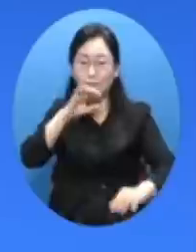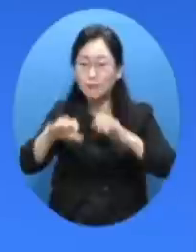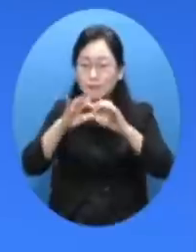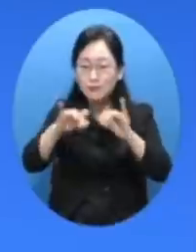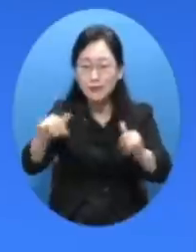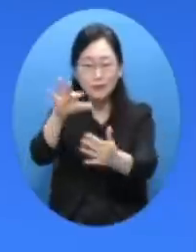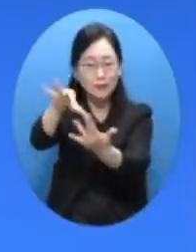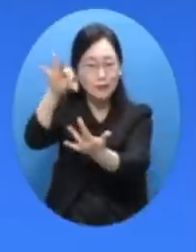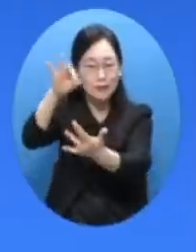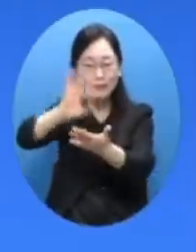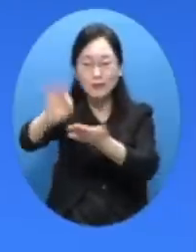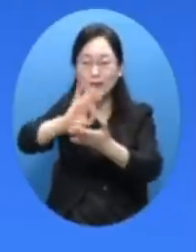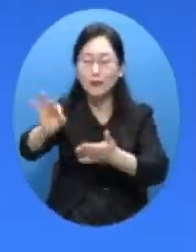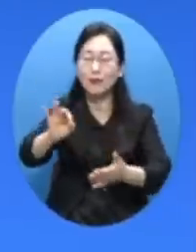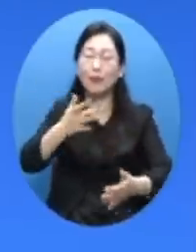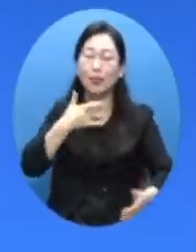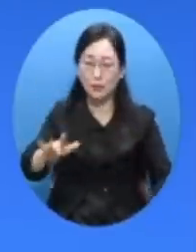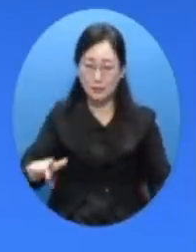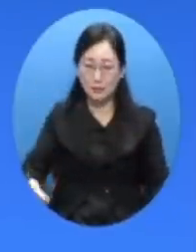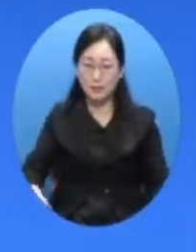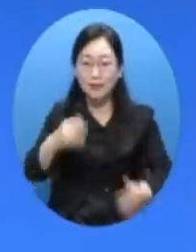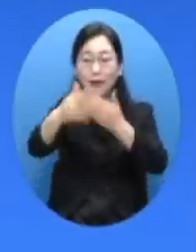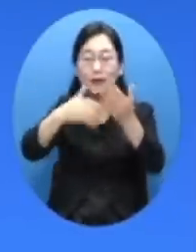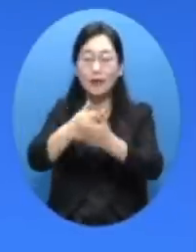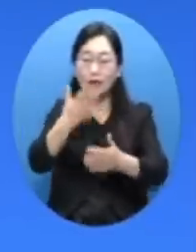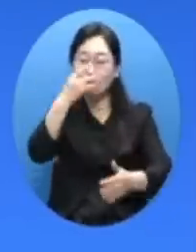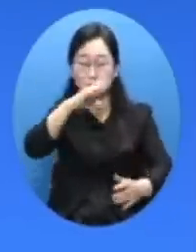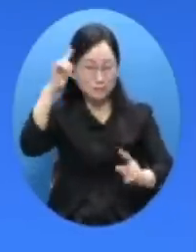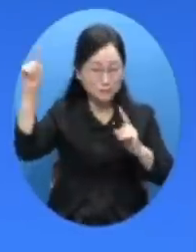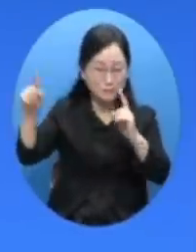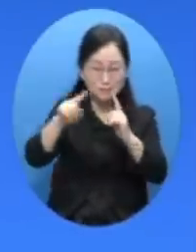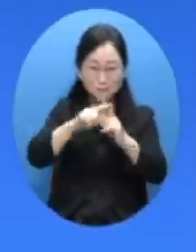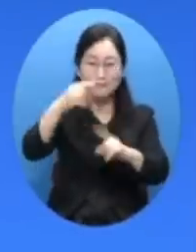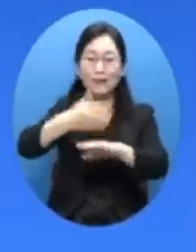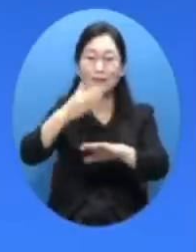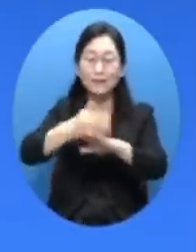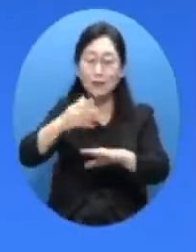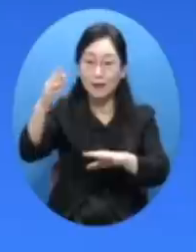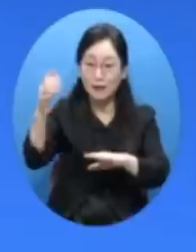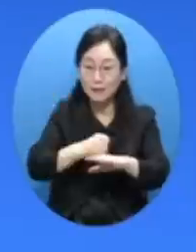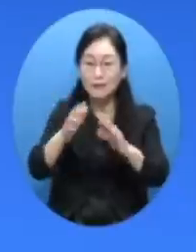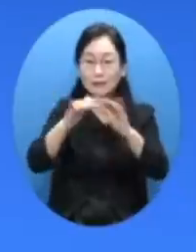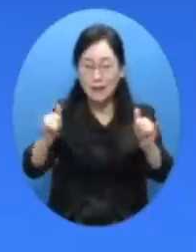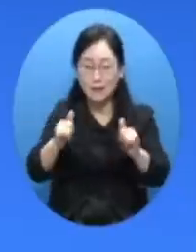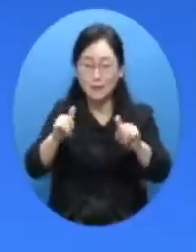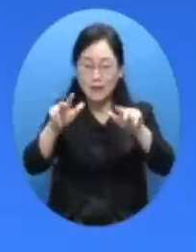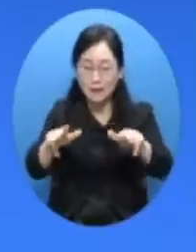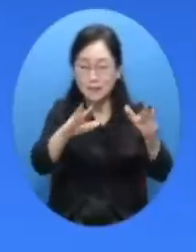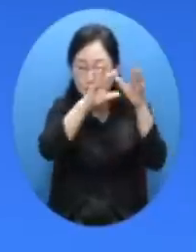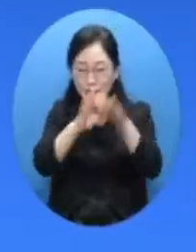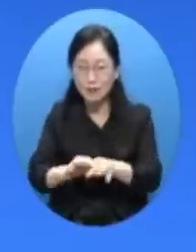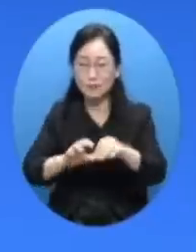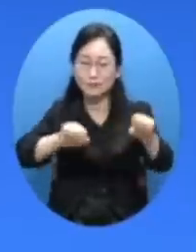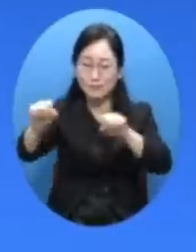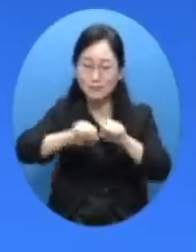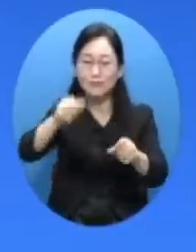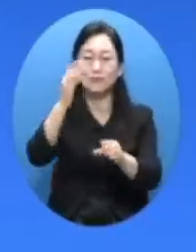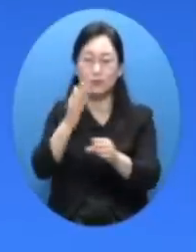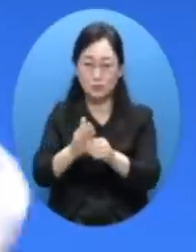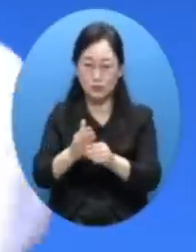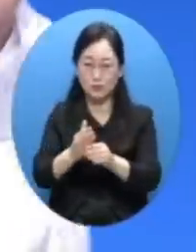쓰신 적이 없습니다. 하나님은 절대 긍정, 절대 감사의 사람들과 함께 지금까지도 함께 일하고 계신